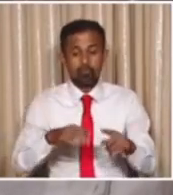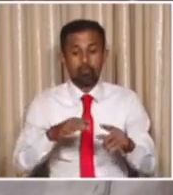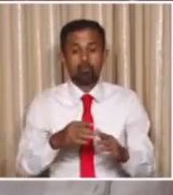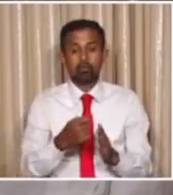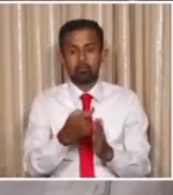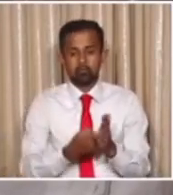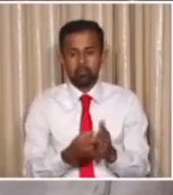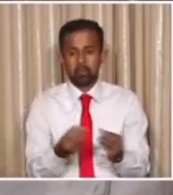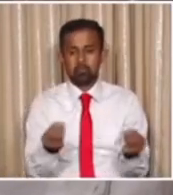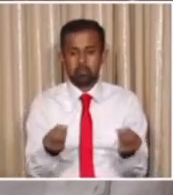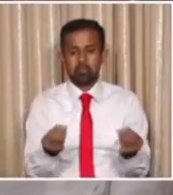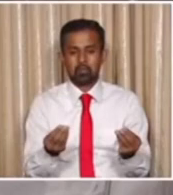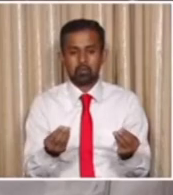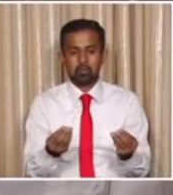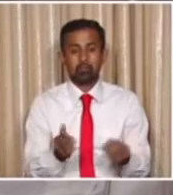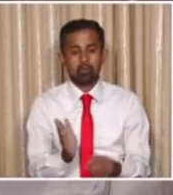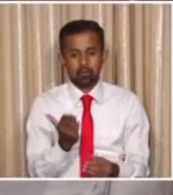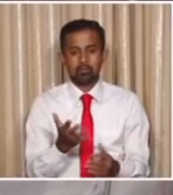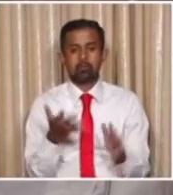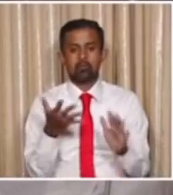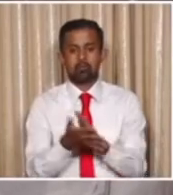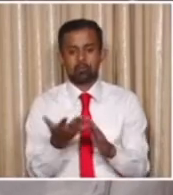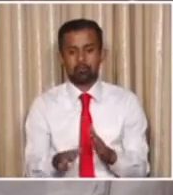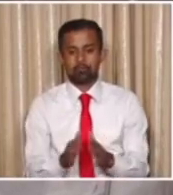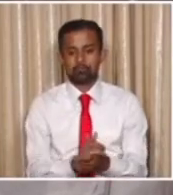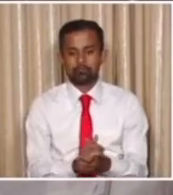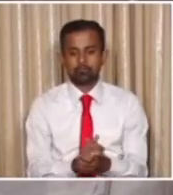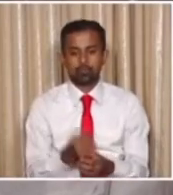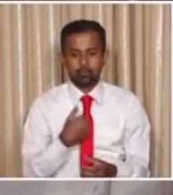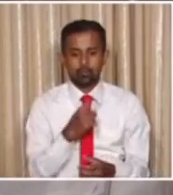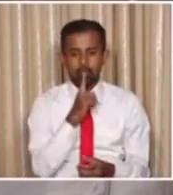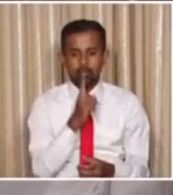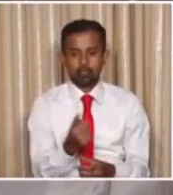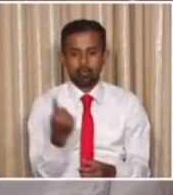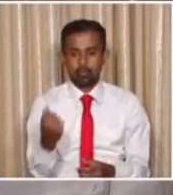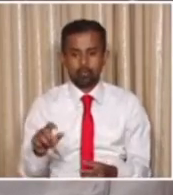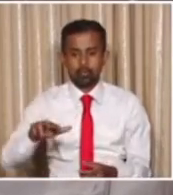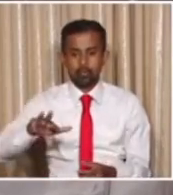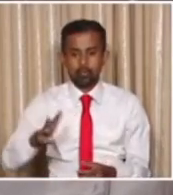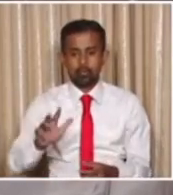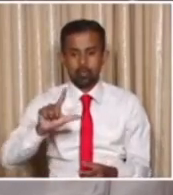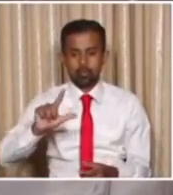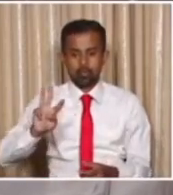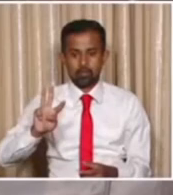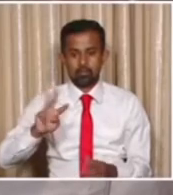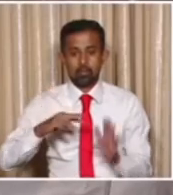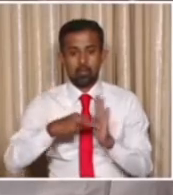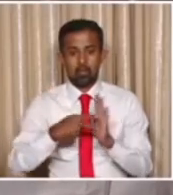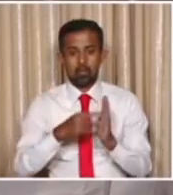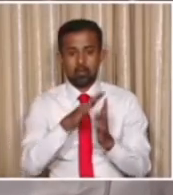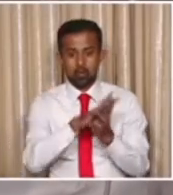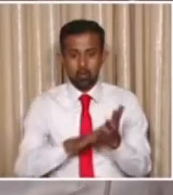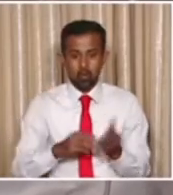තීන්දුවල දුර්වලකම්. මෙන්න මේවා නිසා මේක වෙලා තියෙනවා. මම කැමතියි කියන්නේ 1973 අයවැය ලේඛන